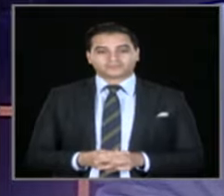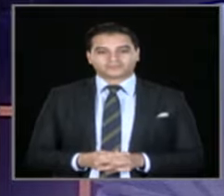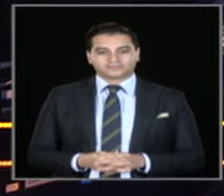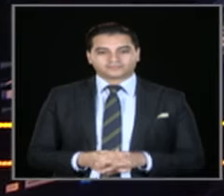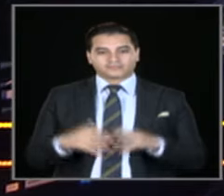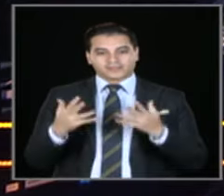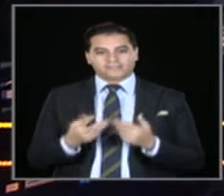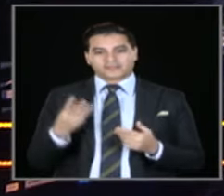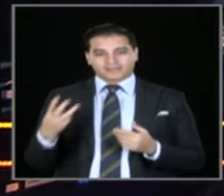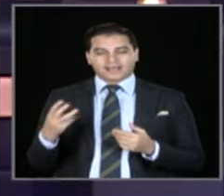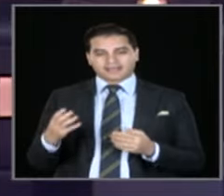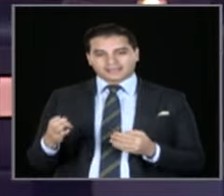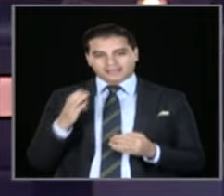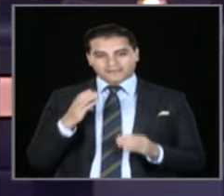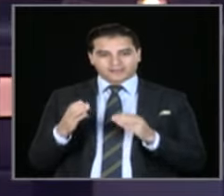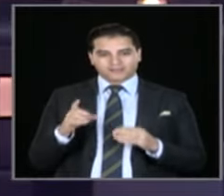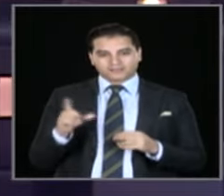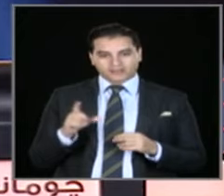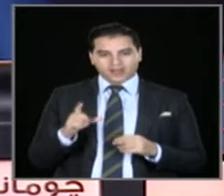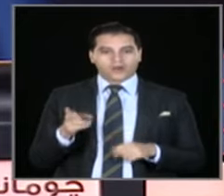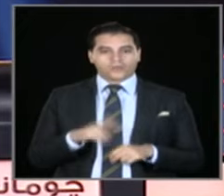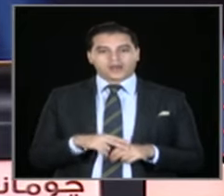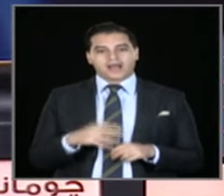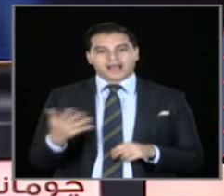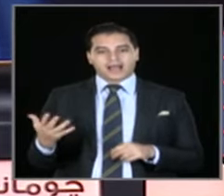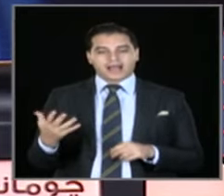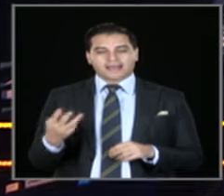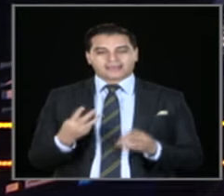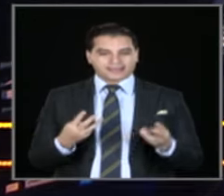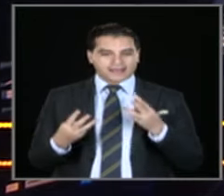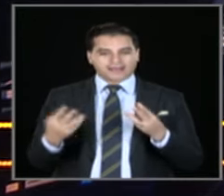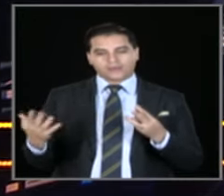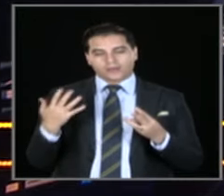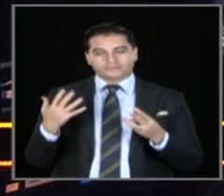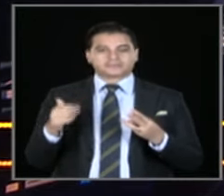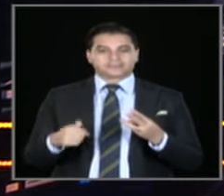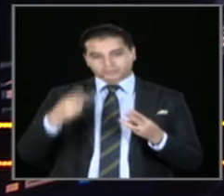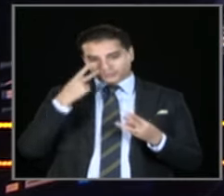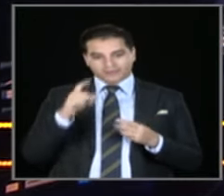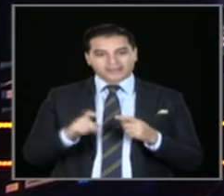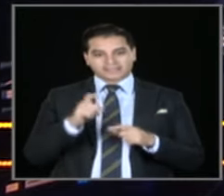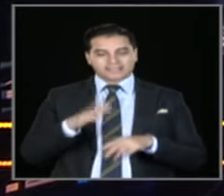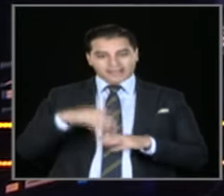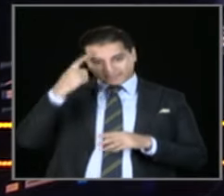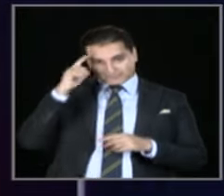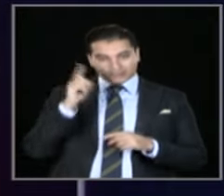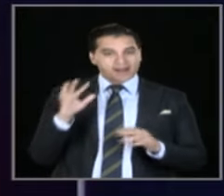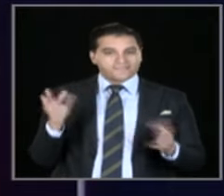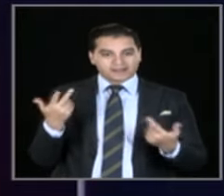ثلاث إجابات صح من 10 وخمس إجابات صح من 10. تعال نشوف الأسئلة اللي ما